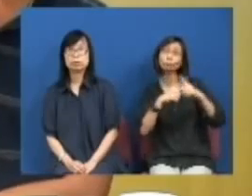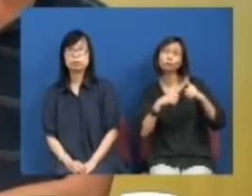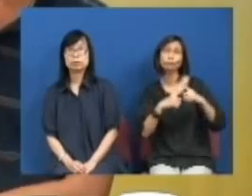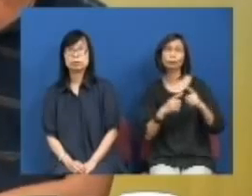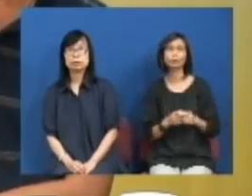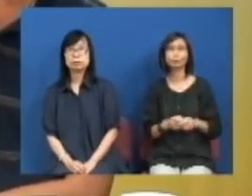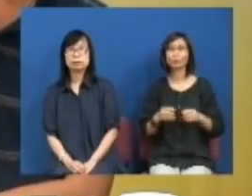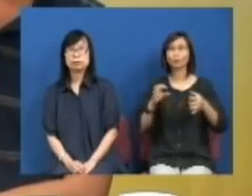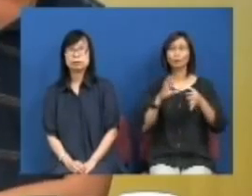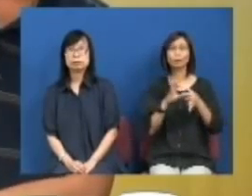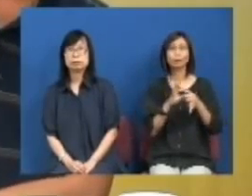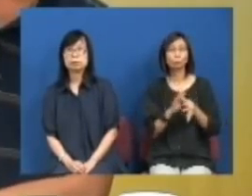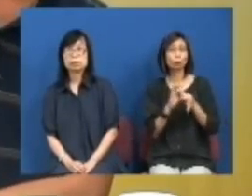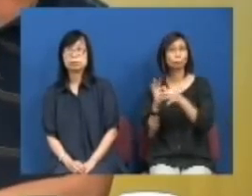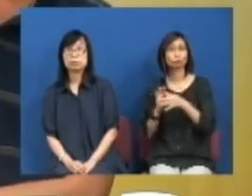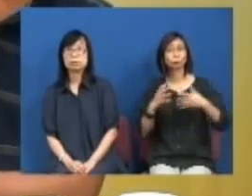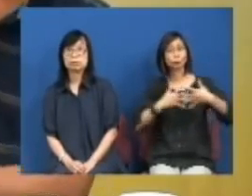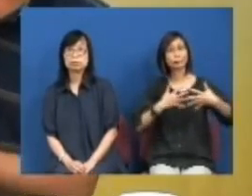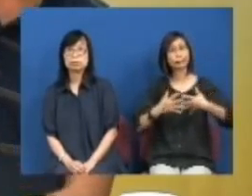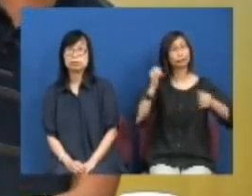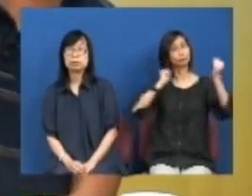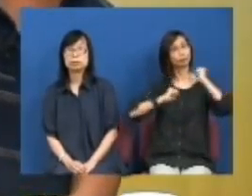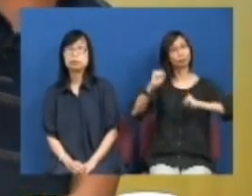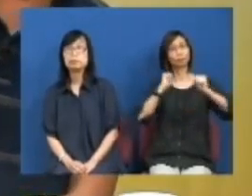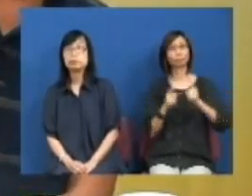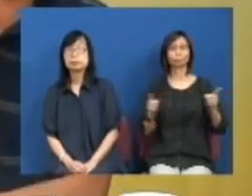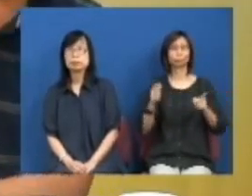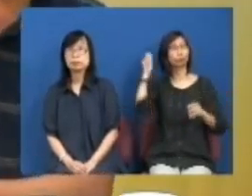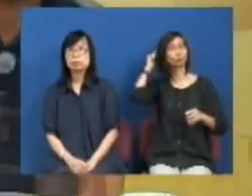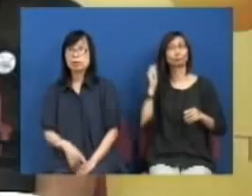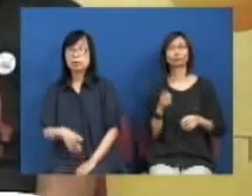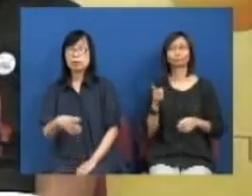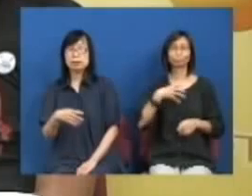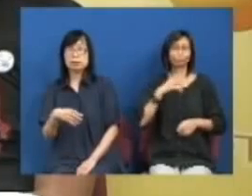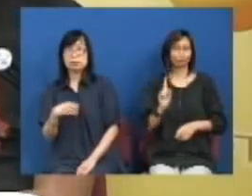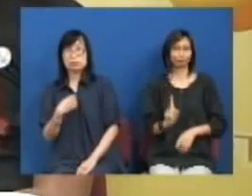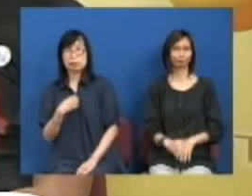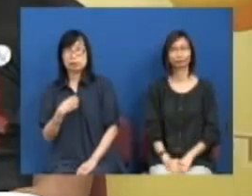動。咁就怎麼？ 其實我就